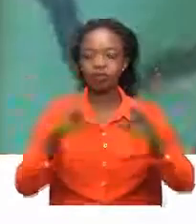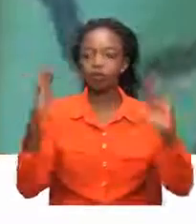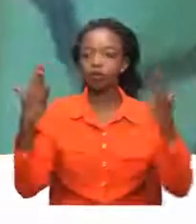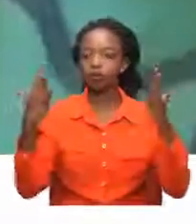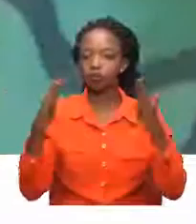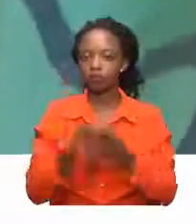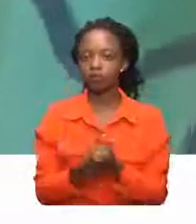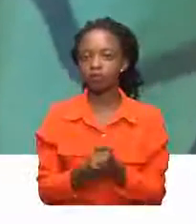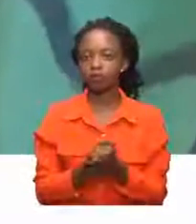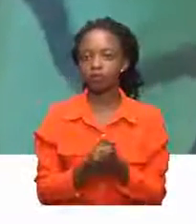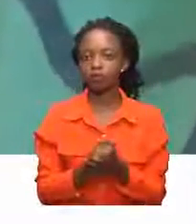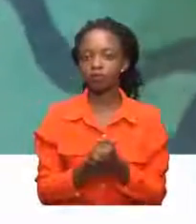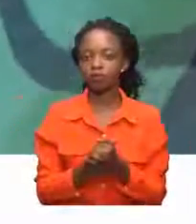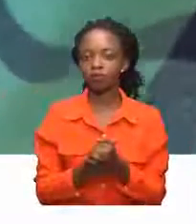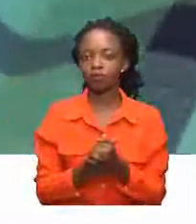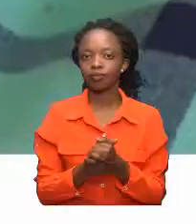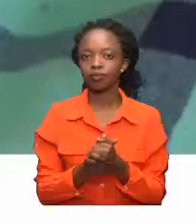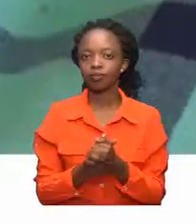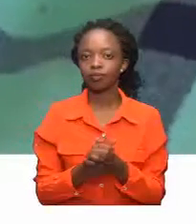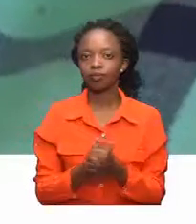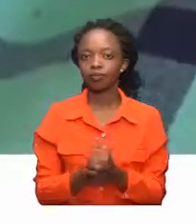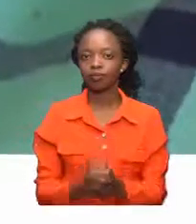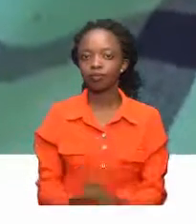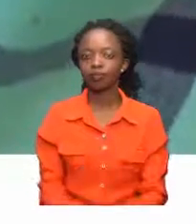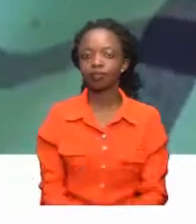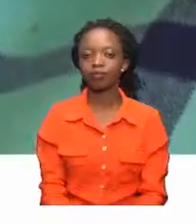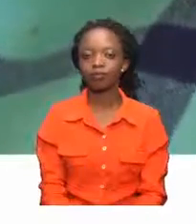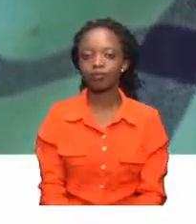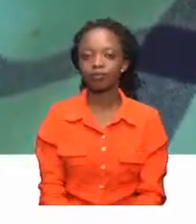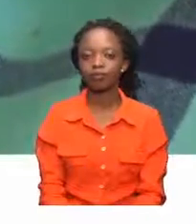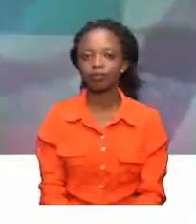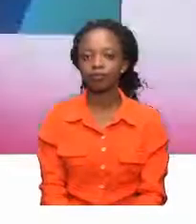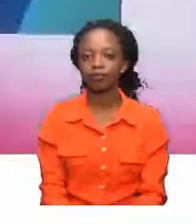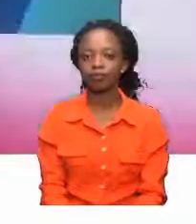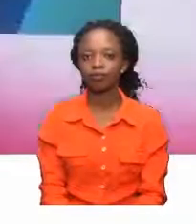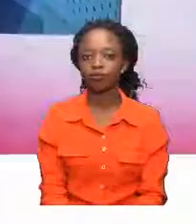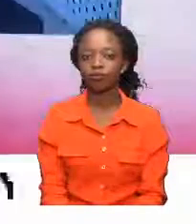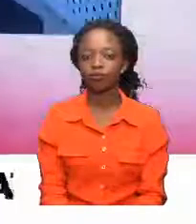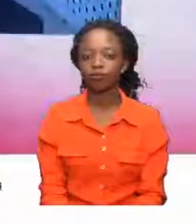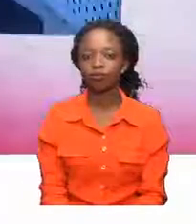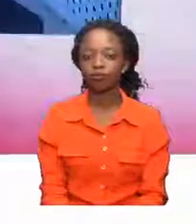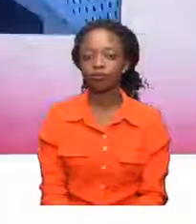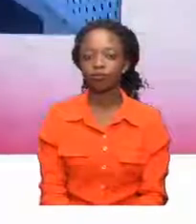sherehe. Ahmed Muhammad, TV47. Tukivuka kwa